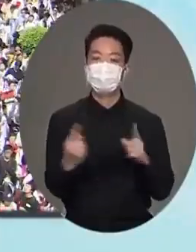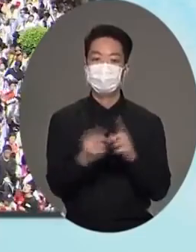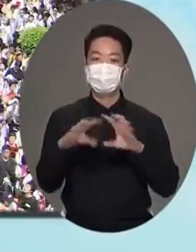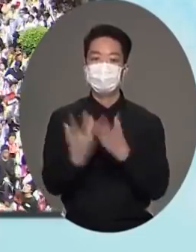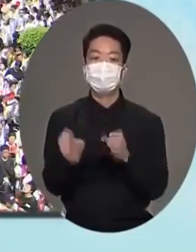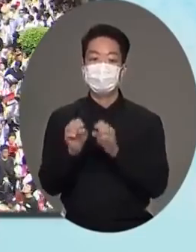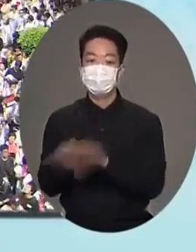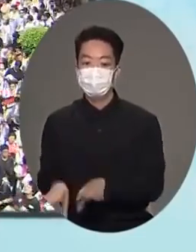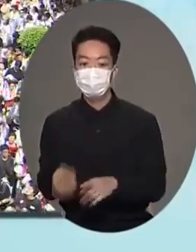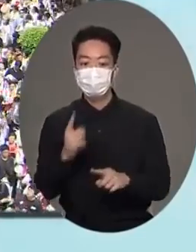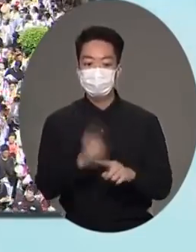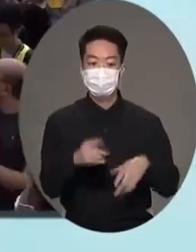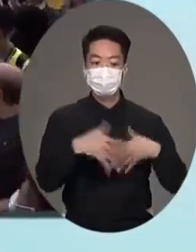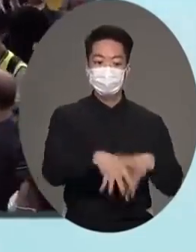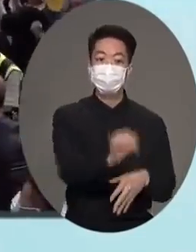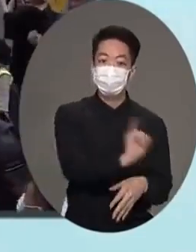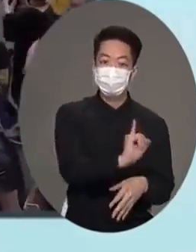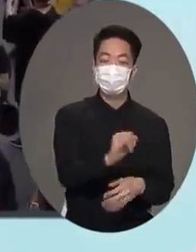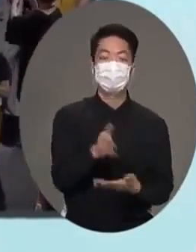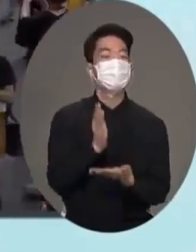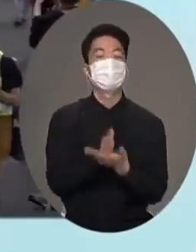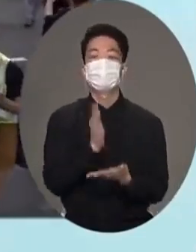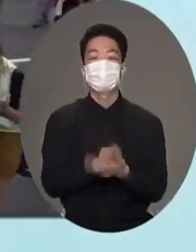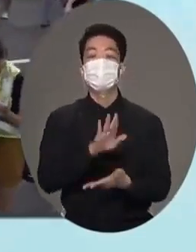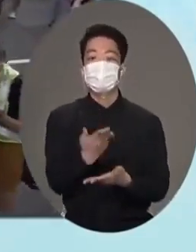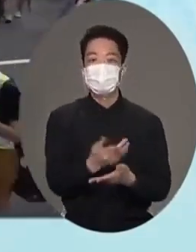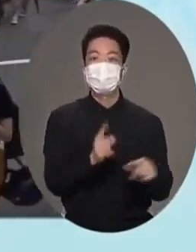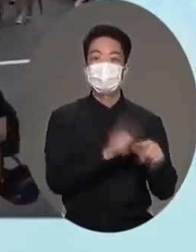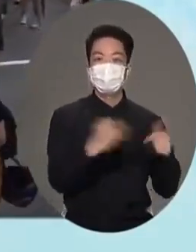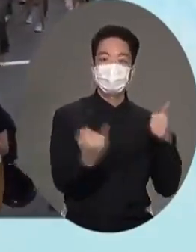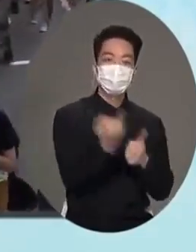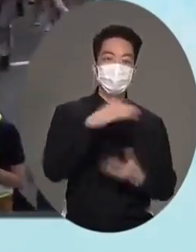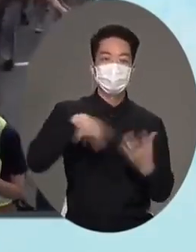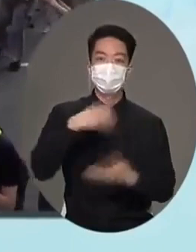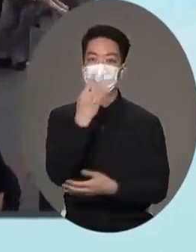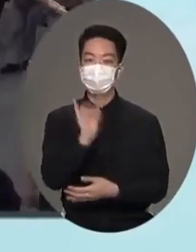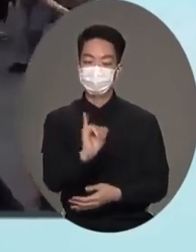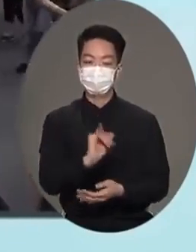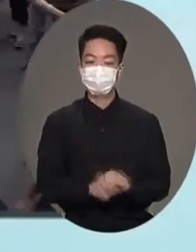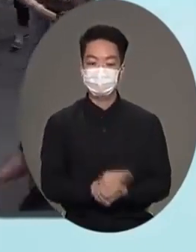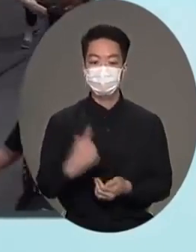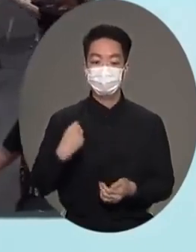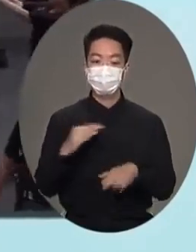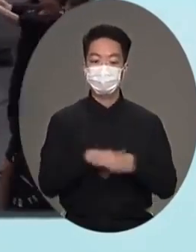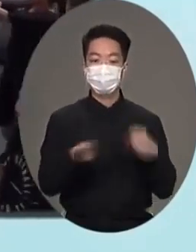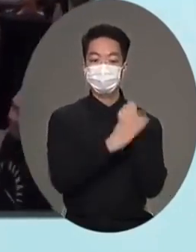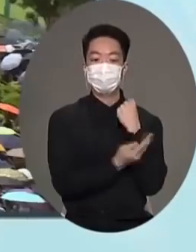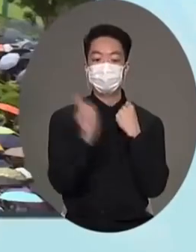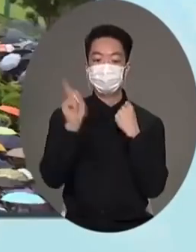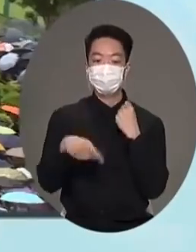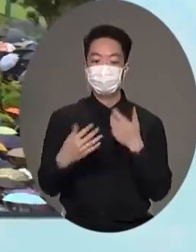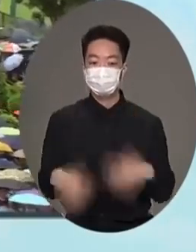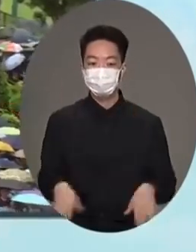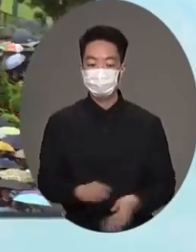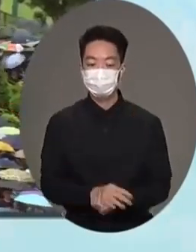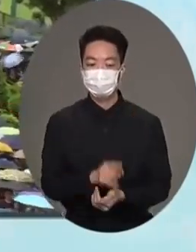散不代表不可以游行，但不能够是反中乱港。 国安法之下，他自己过往这